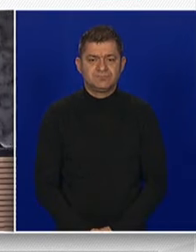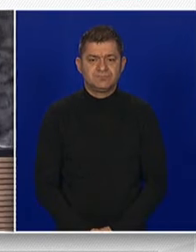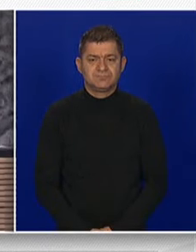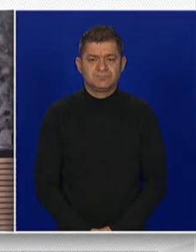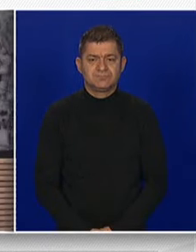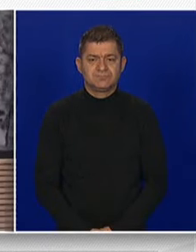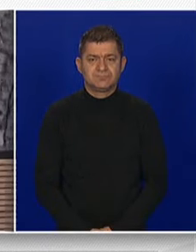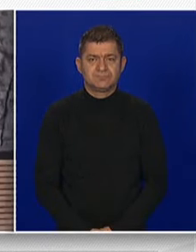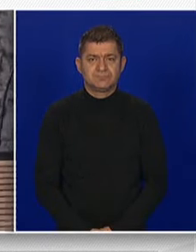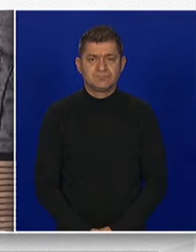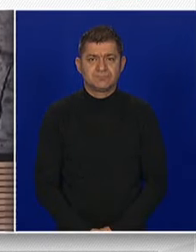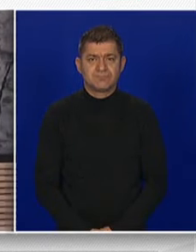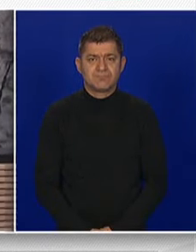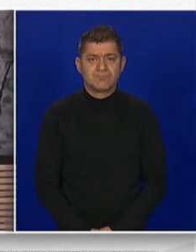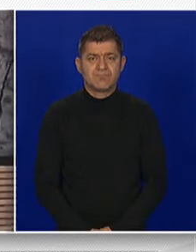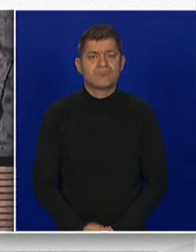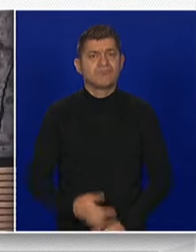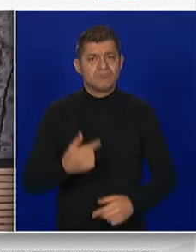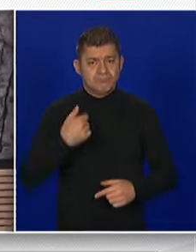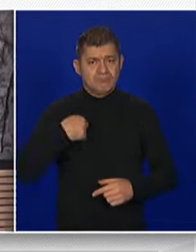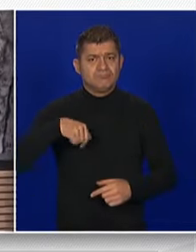Dakle, razgovarali smo